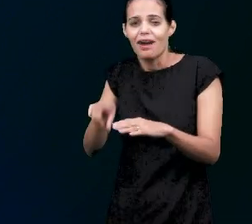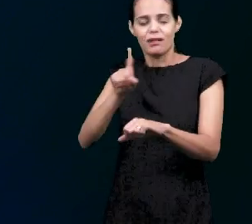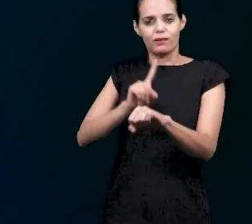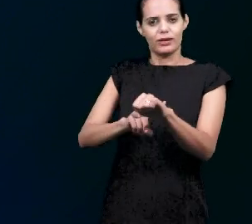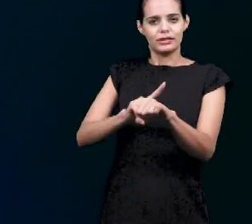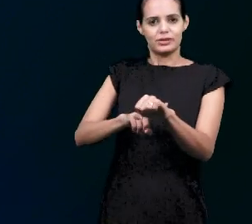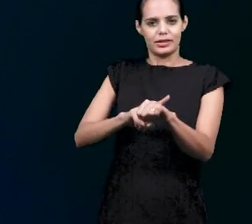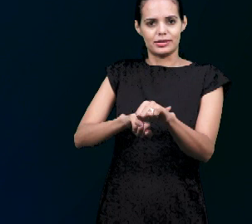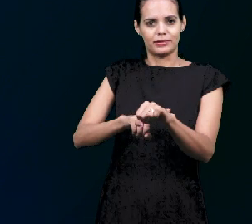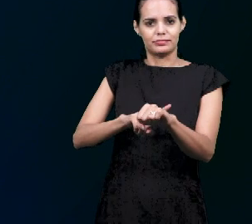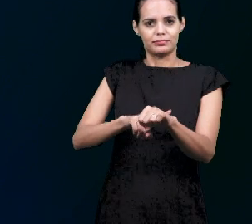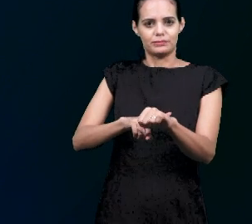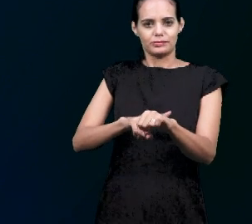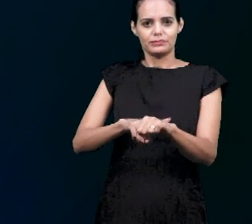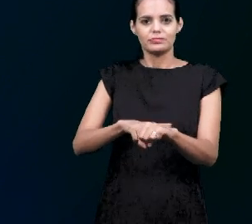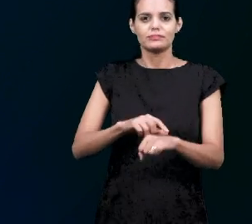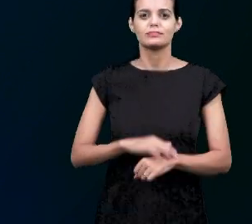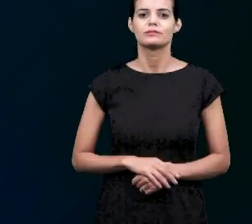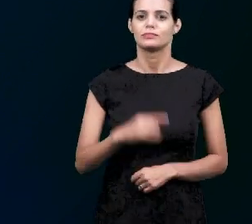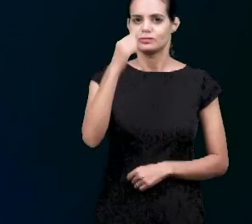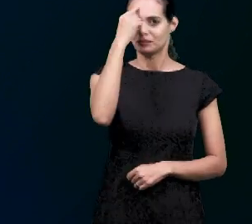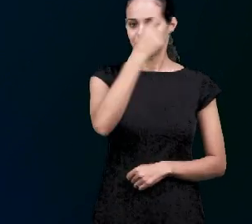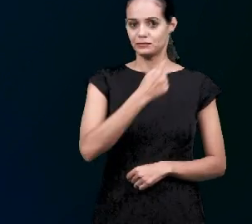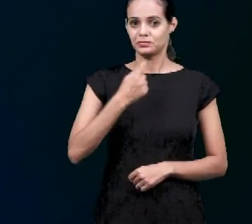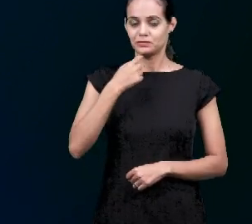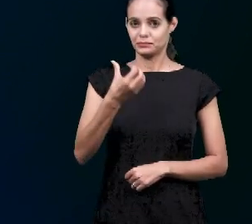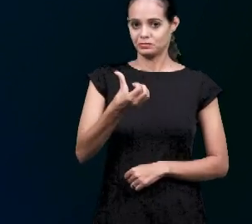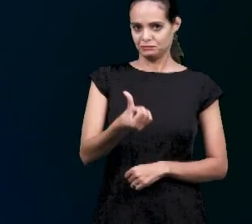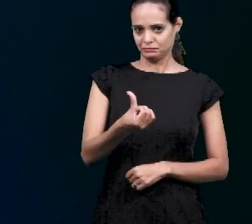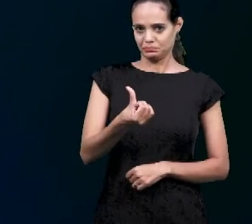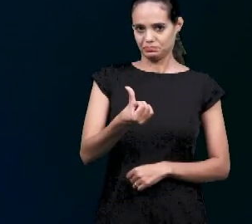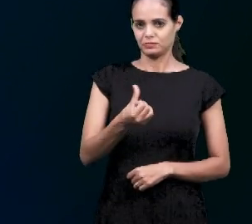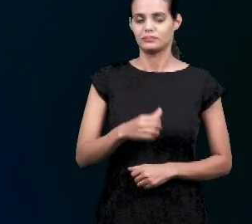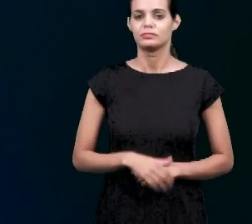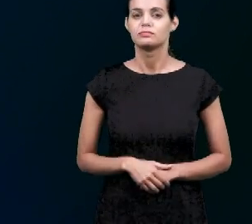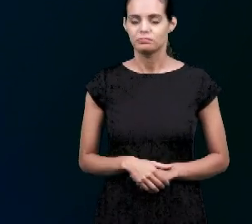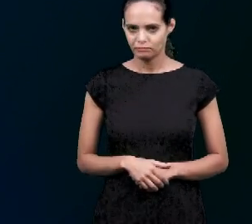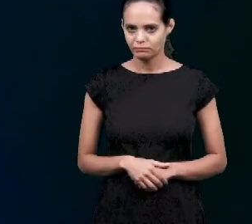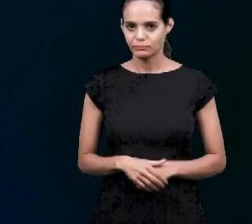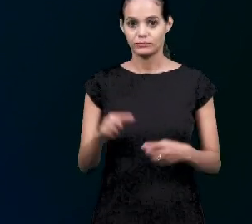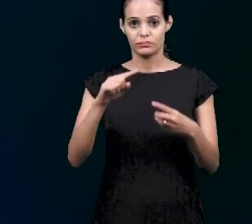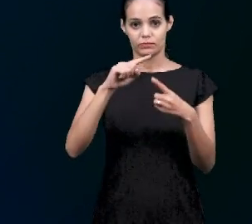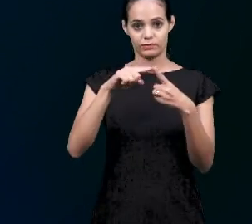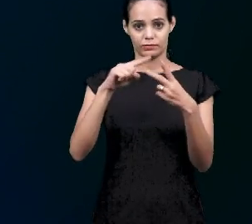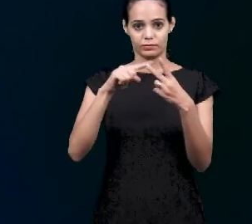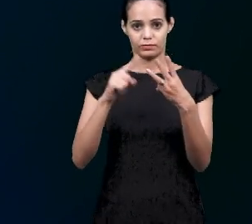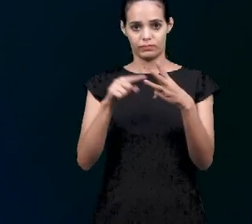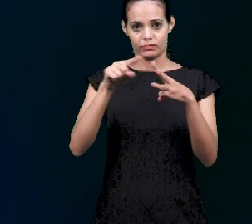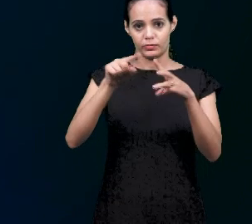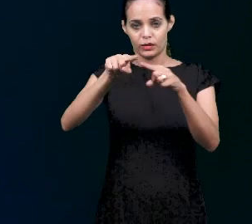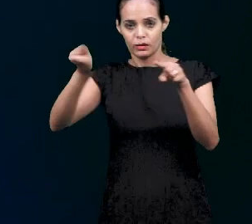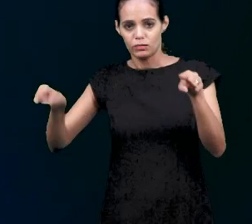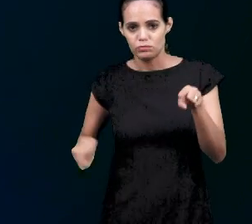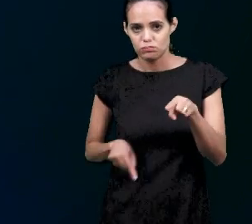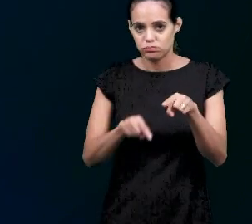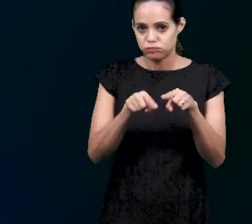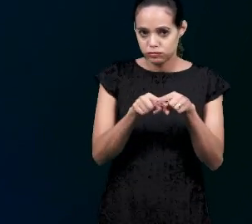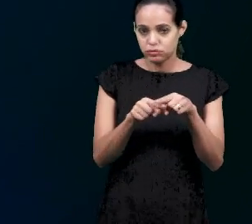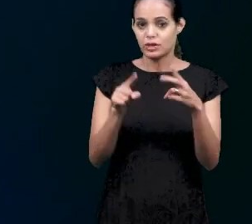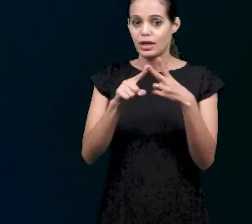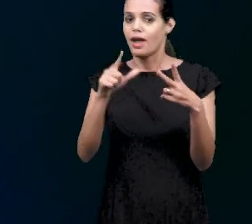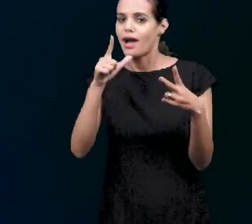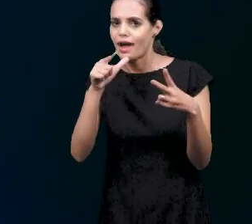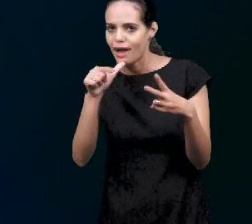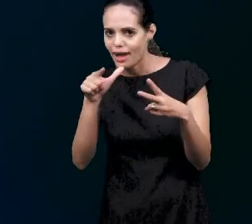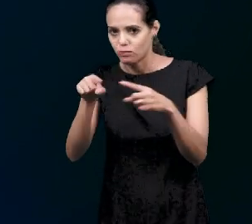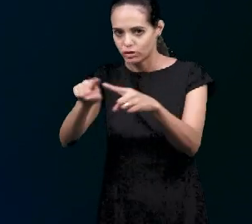jeunes. La paix du Seigneur, mes frères, en répondant à la question 1 pour les jeunes, qui a commencé le dialogue? C'est le Seigneur Jésus,